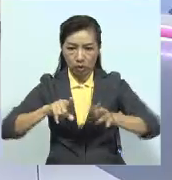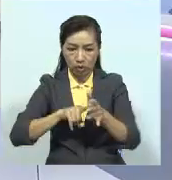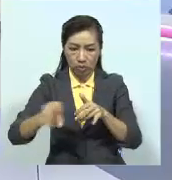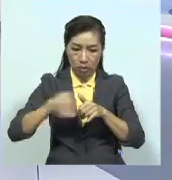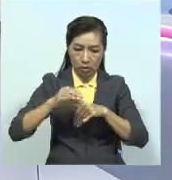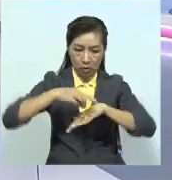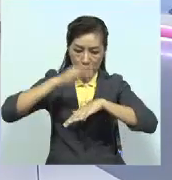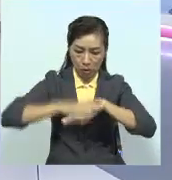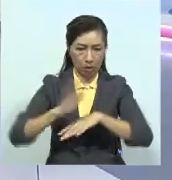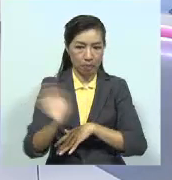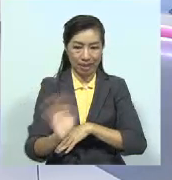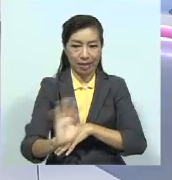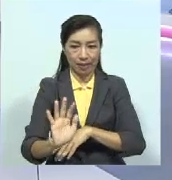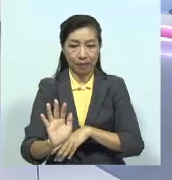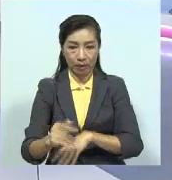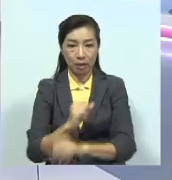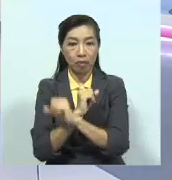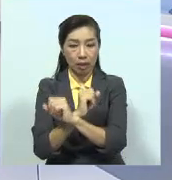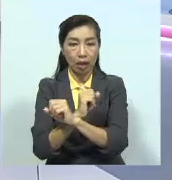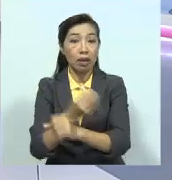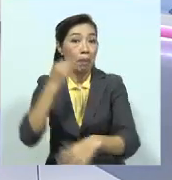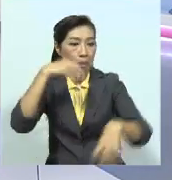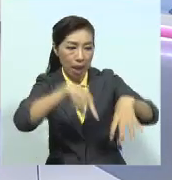มียุงมากัดเราในเรื่องของการทำความสะ